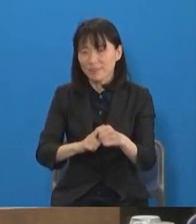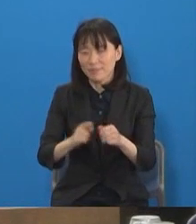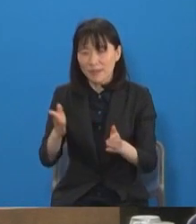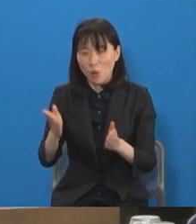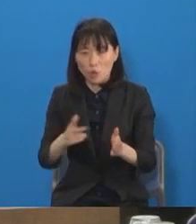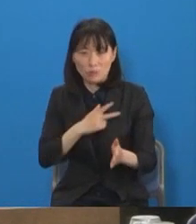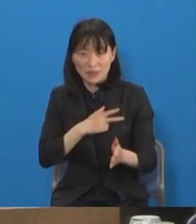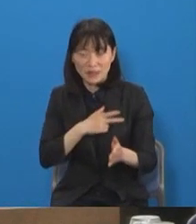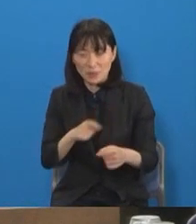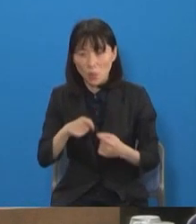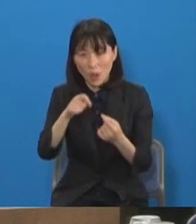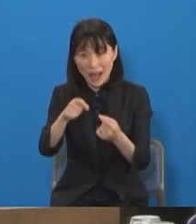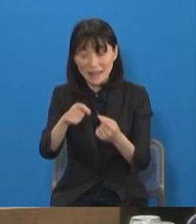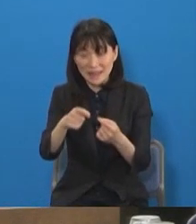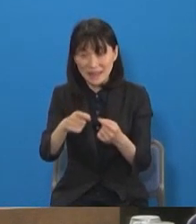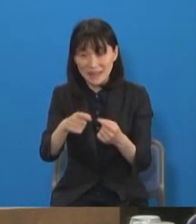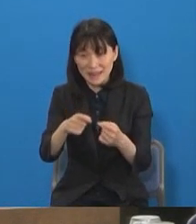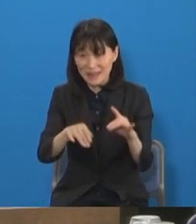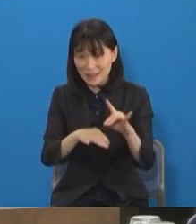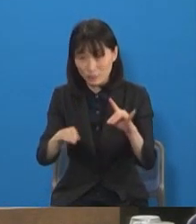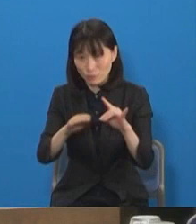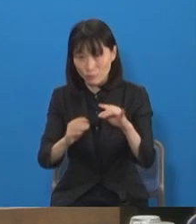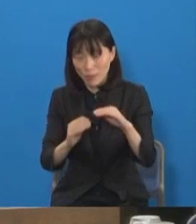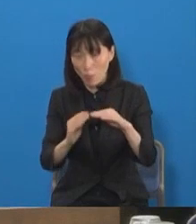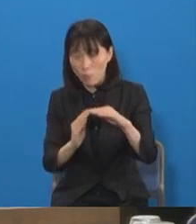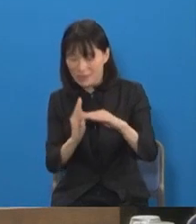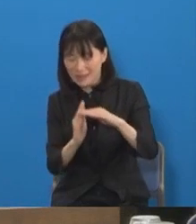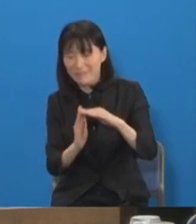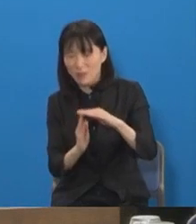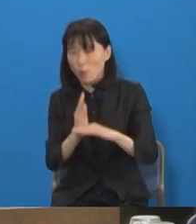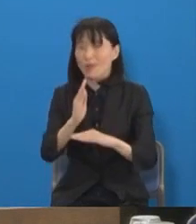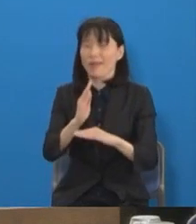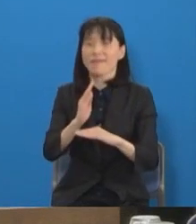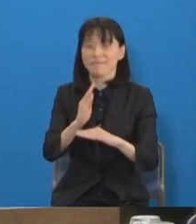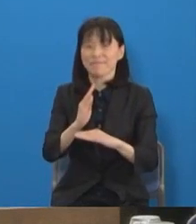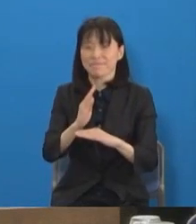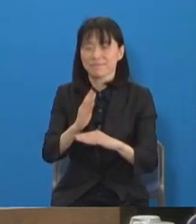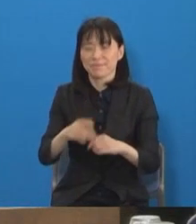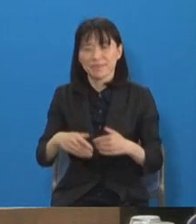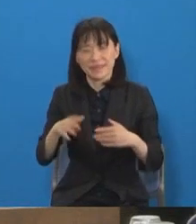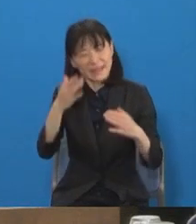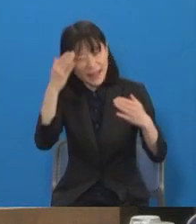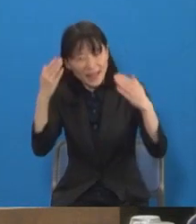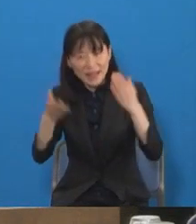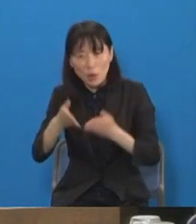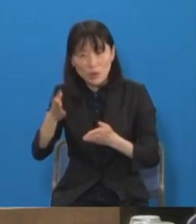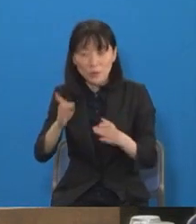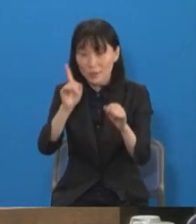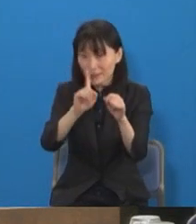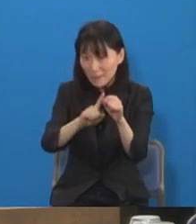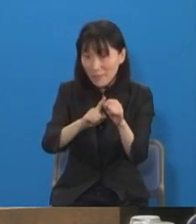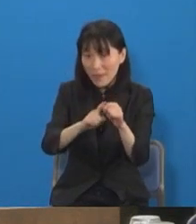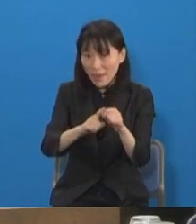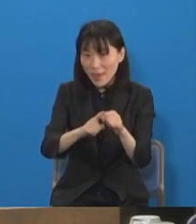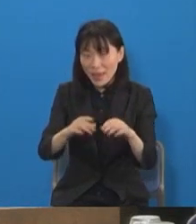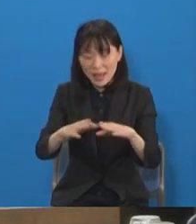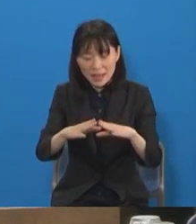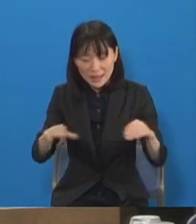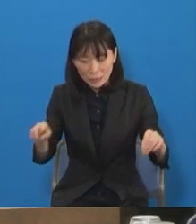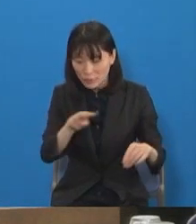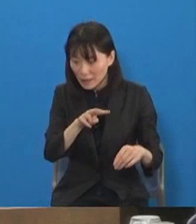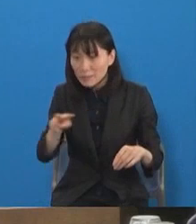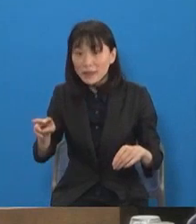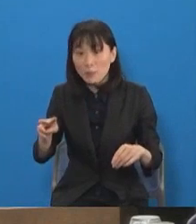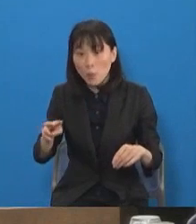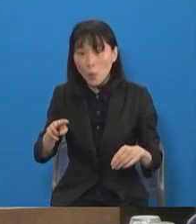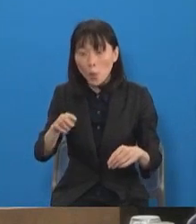置基準に関しては、ゆとりを持ち、丁寧な保育を可能とするため、全国的に見ても手厚い配置基準を